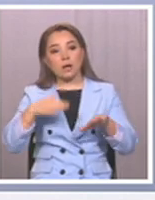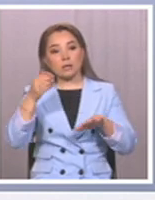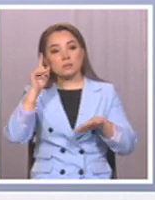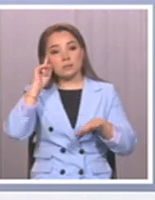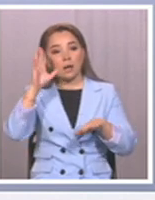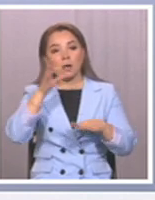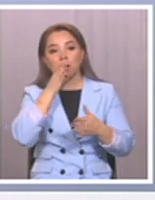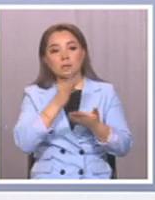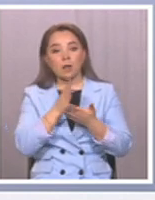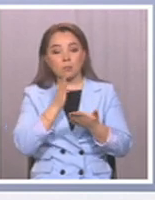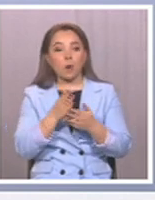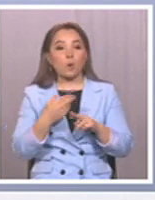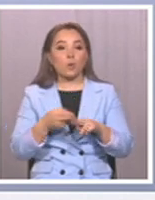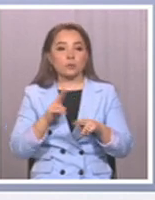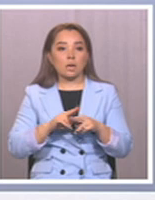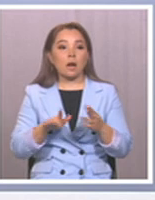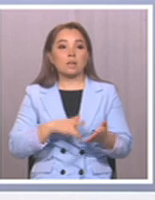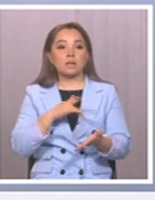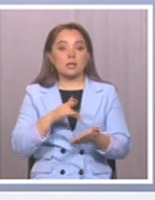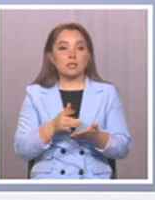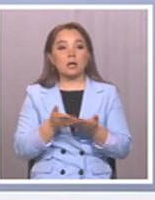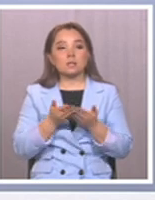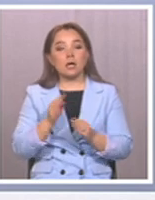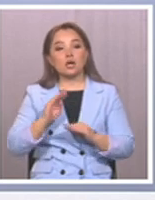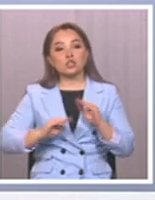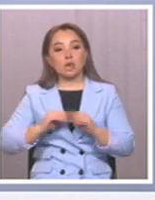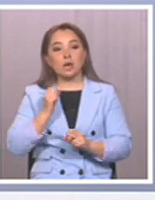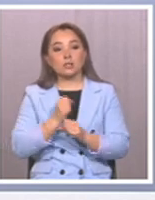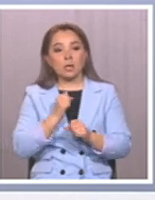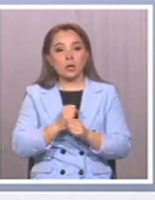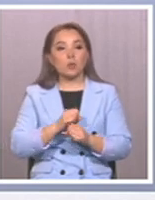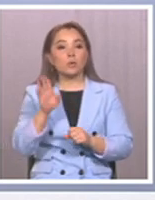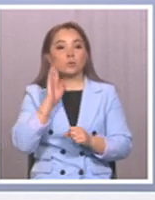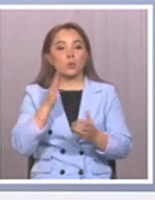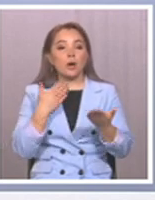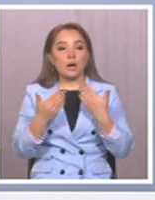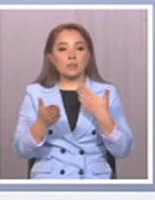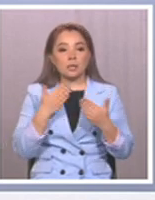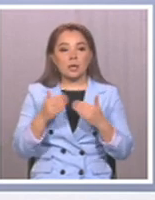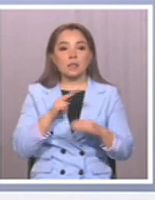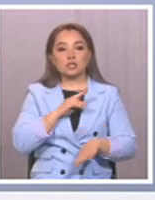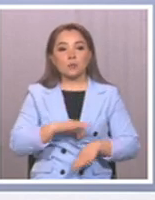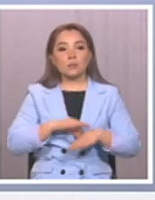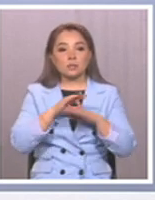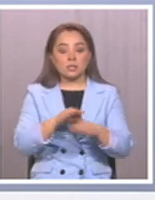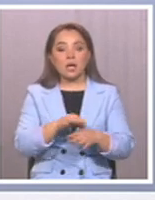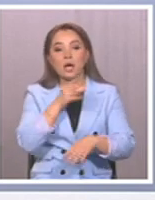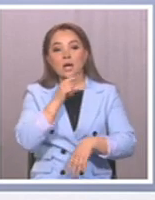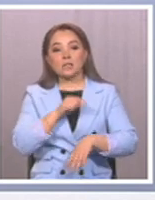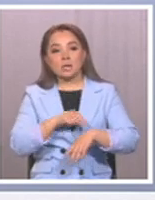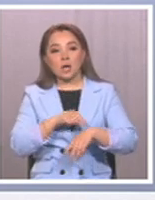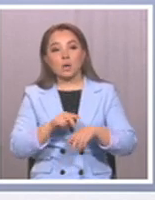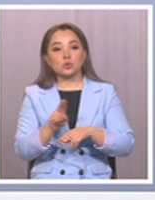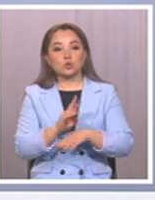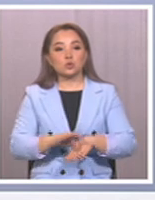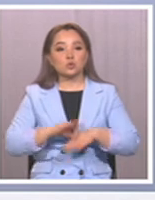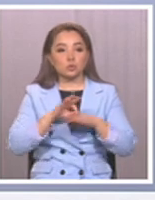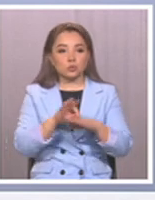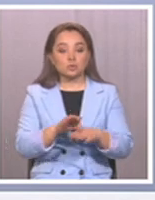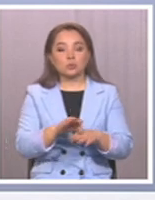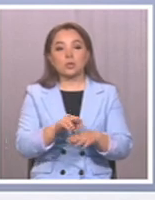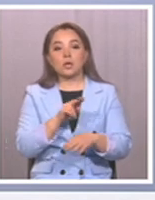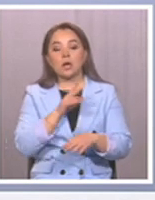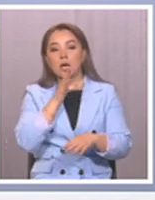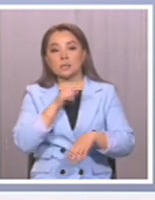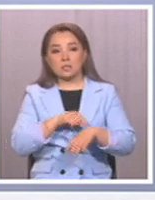бастады. Бұл қалада кеме жасау, су қатынасы ісі, сағат жөндеу, сағатты жасау